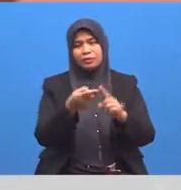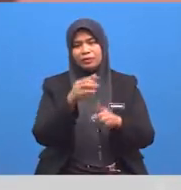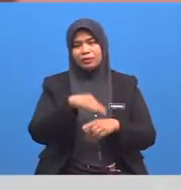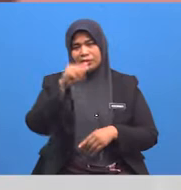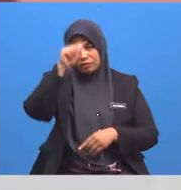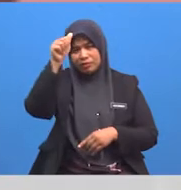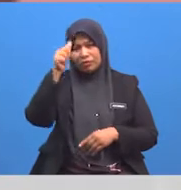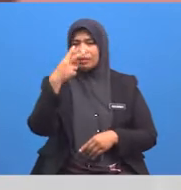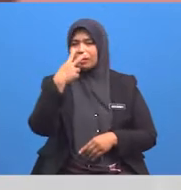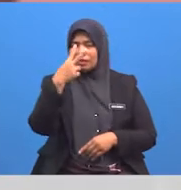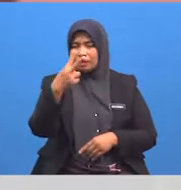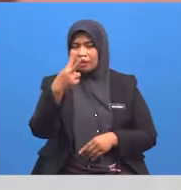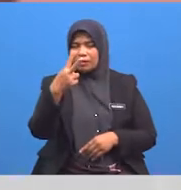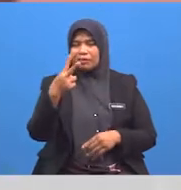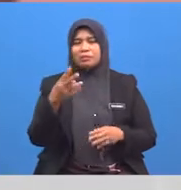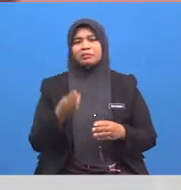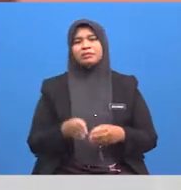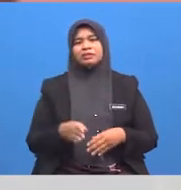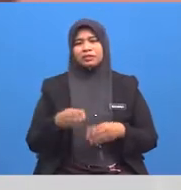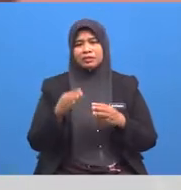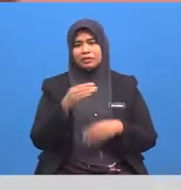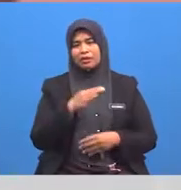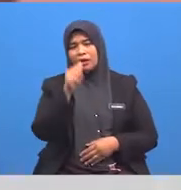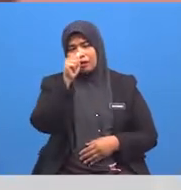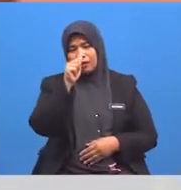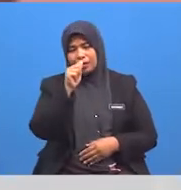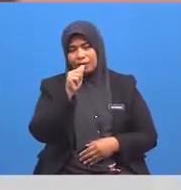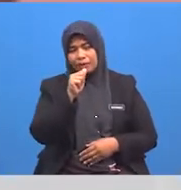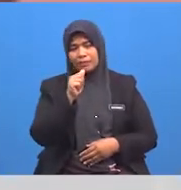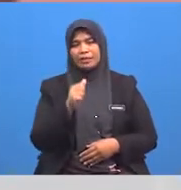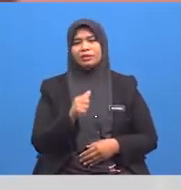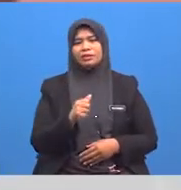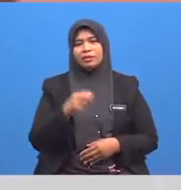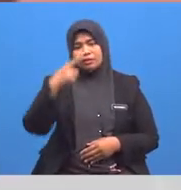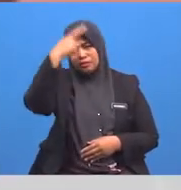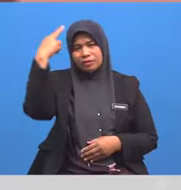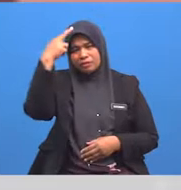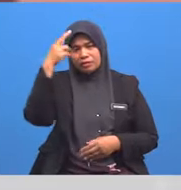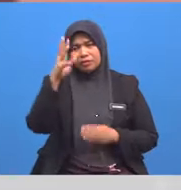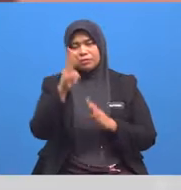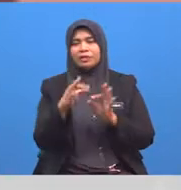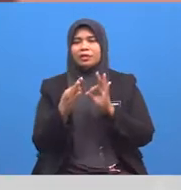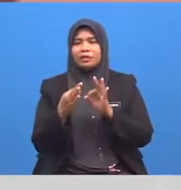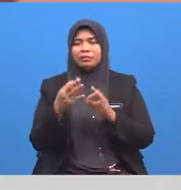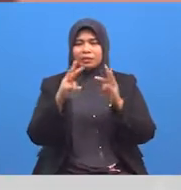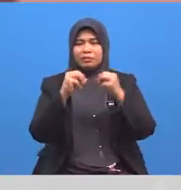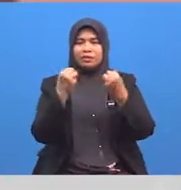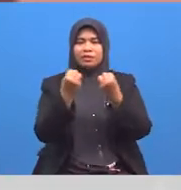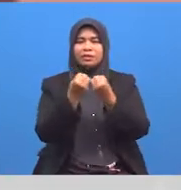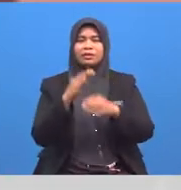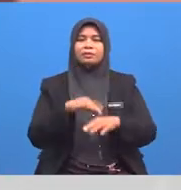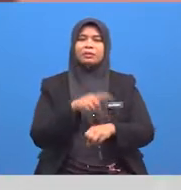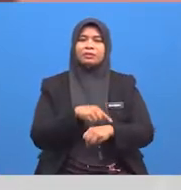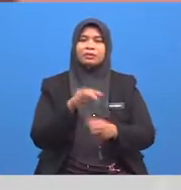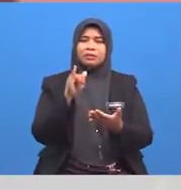Lihatlah betapa sabar dan tabah nya bagi slow nyesel dalam menghadapi masyarakat pada masih itu